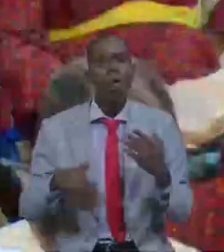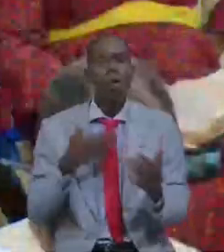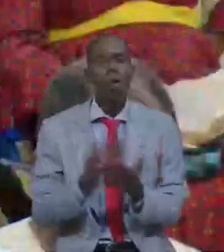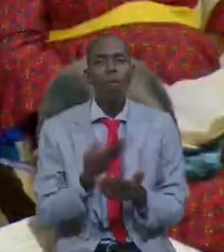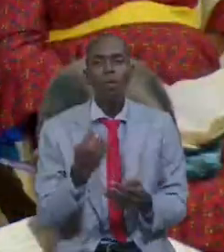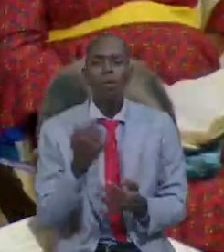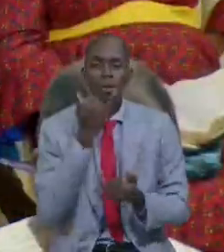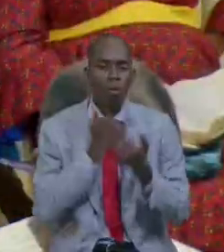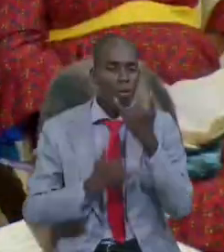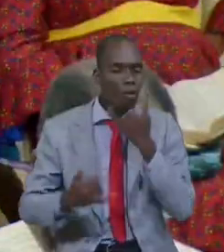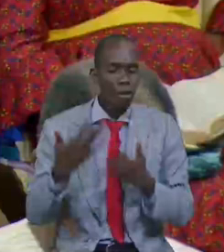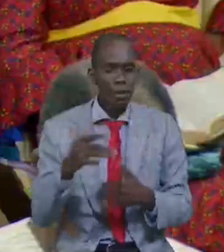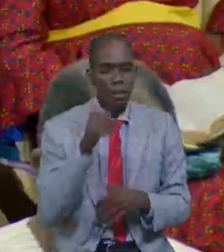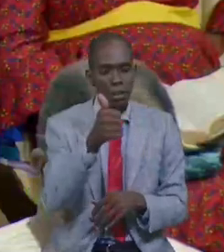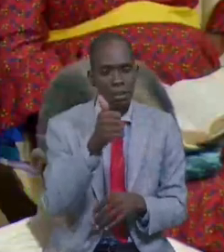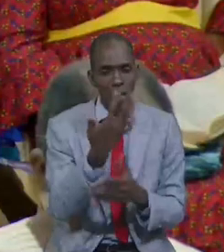eux-mêmes,